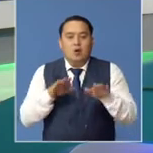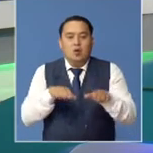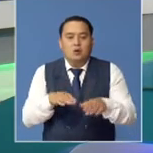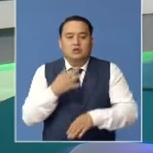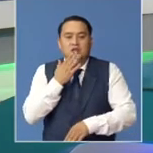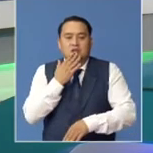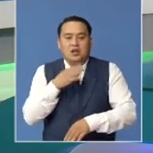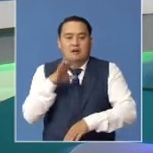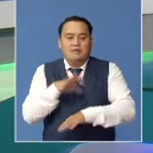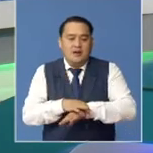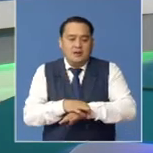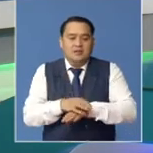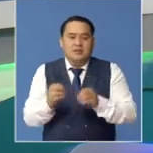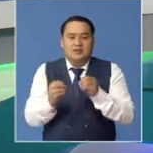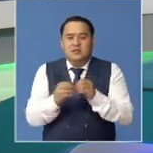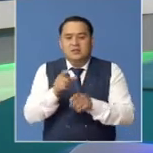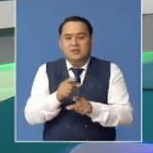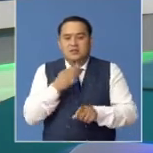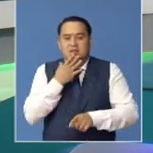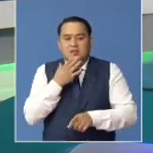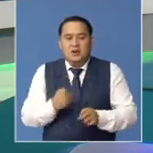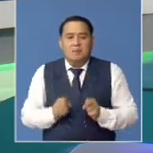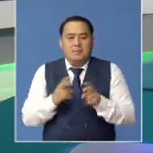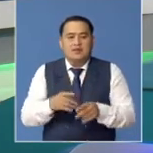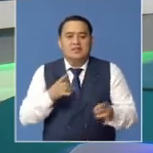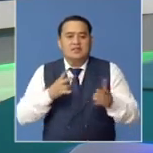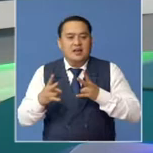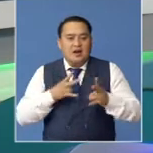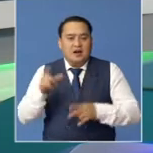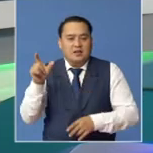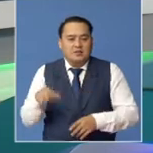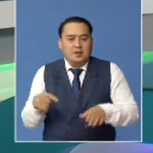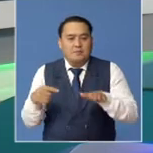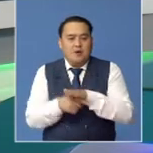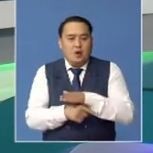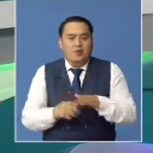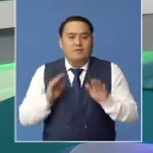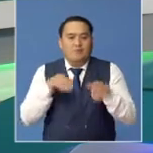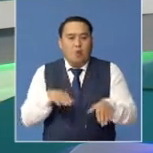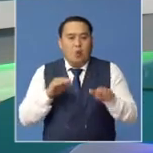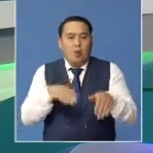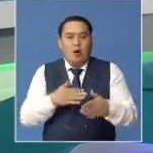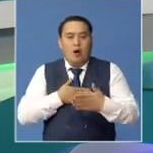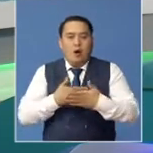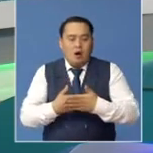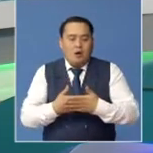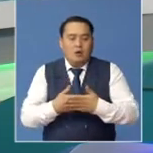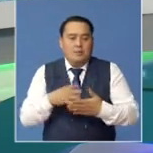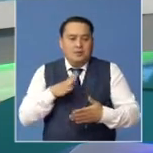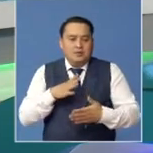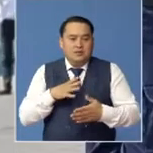были выявлены более десятка подозреваемых иностранных боевиков-террористов, пересекающих Средиземное море. Операция «Нептун-2»